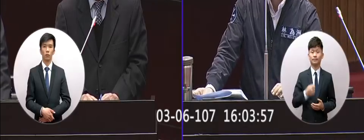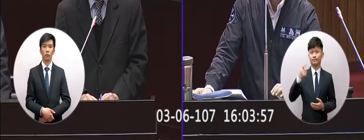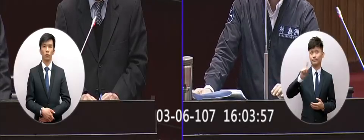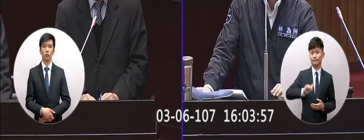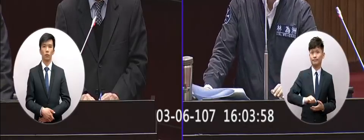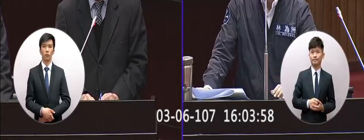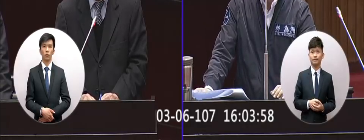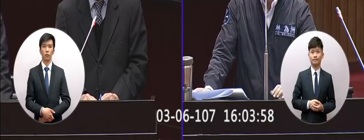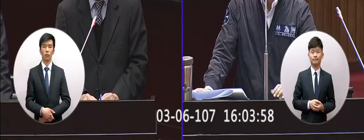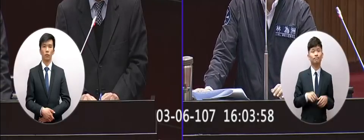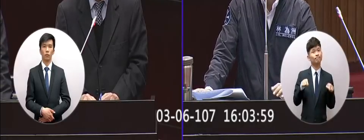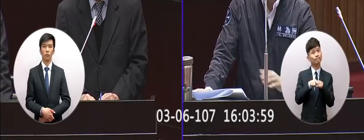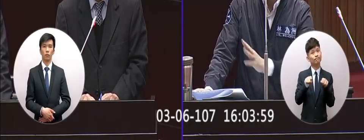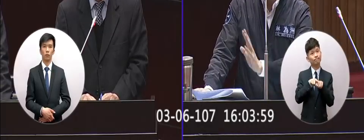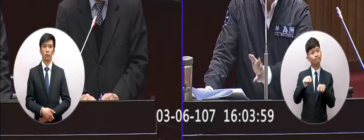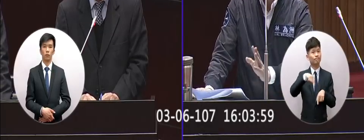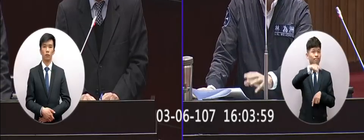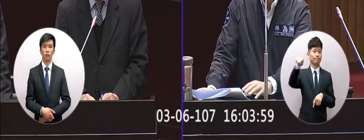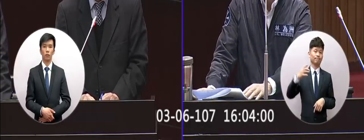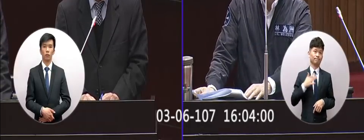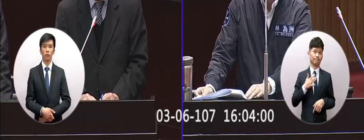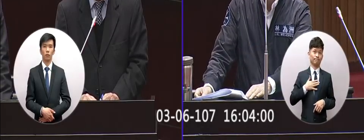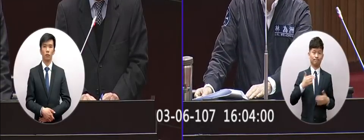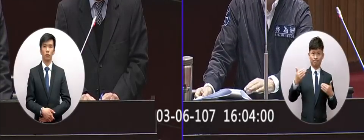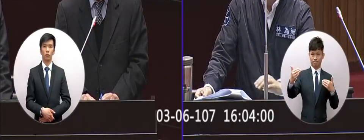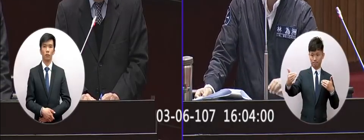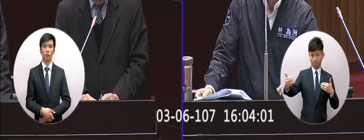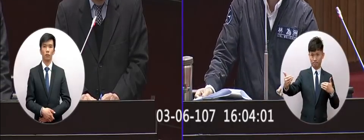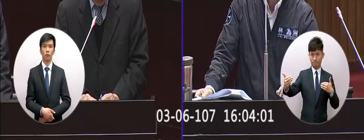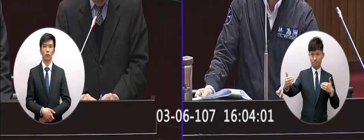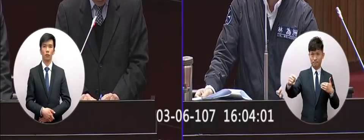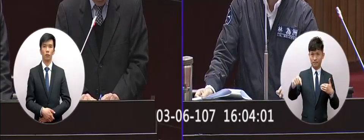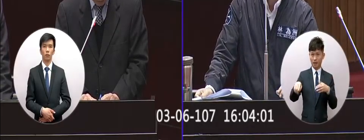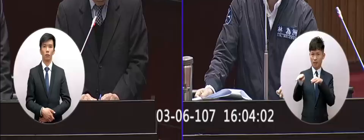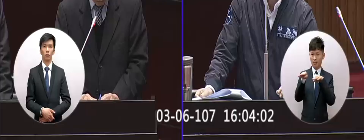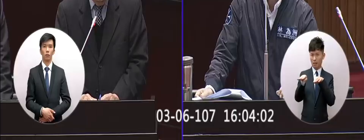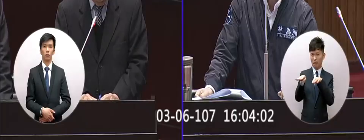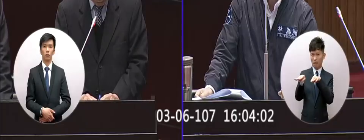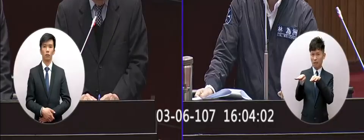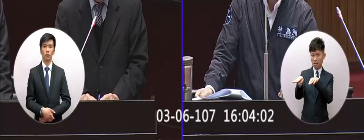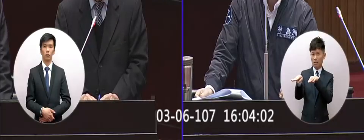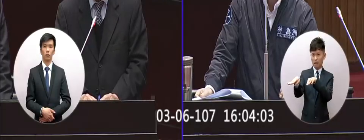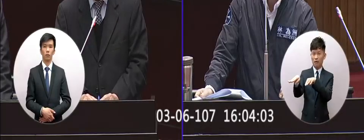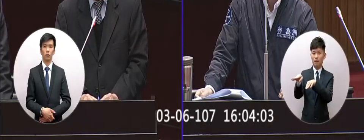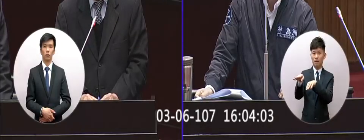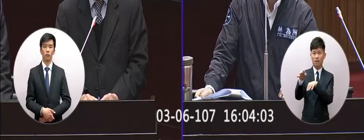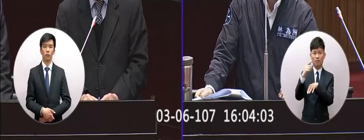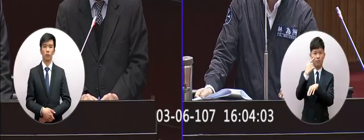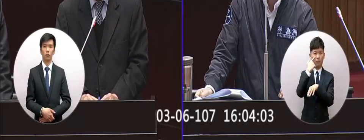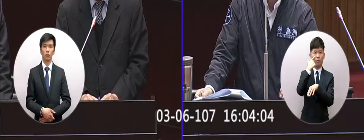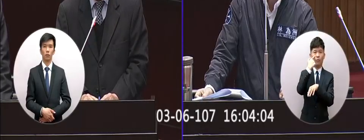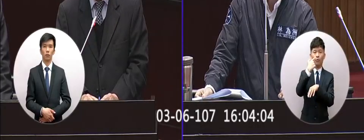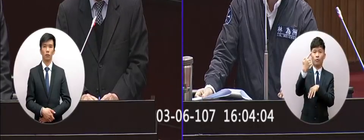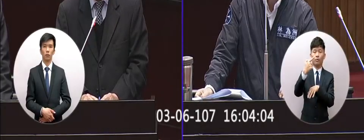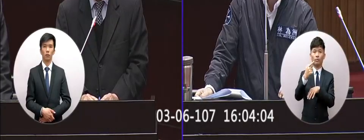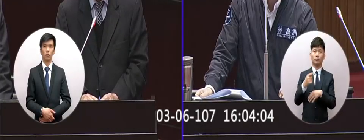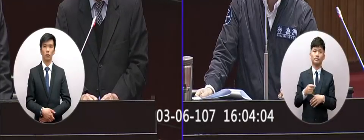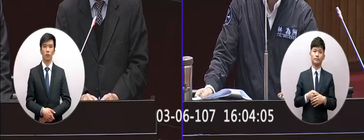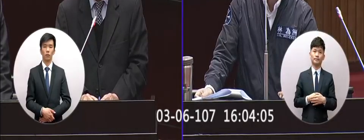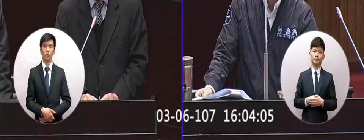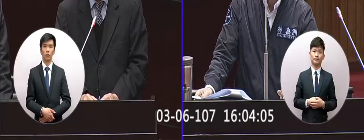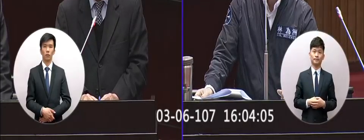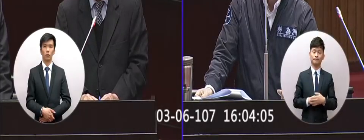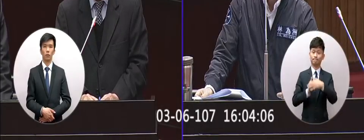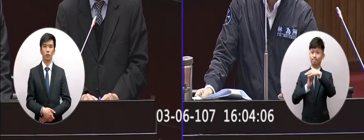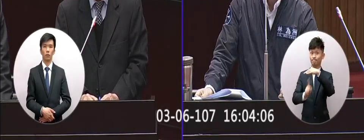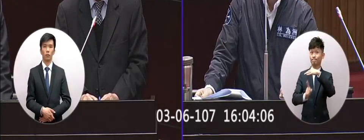平常哈，哦，我们大家都知道那一段哦，确实是最会塞车的。这个路段啊，国一这个